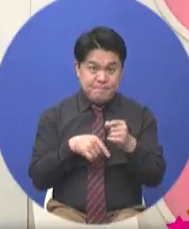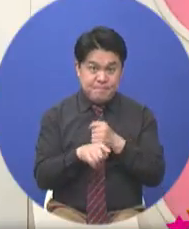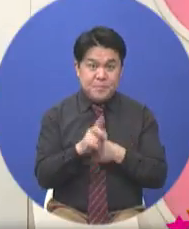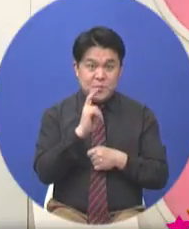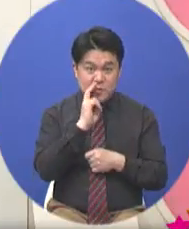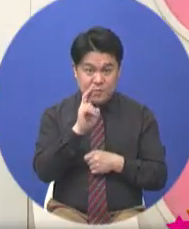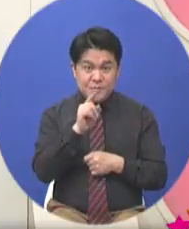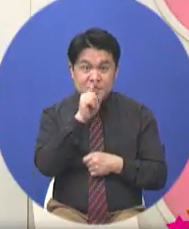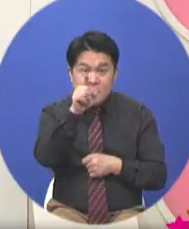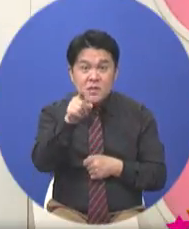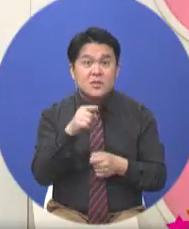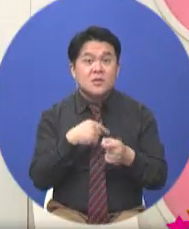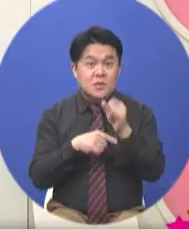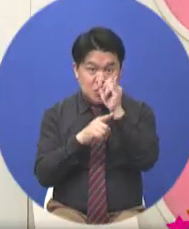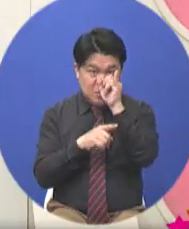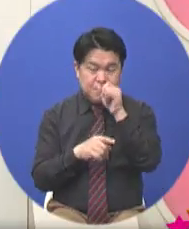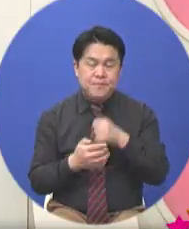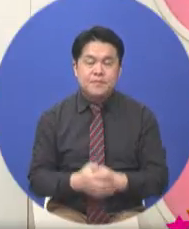추천한 이유는. 네.